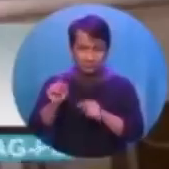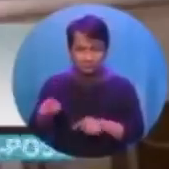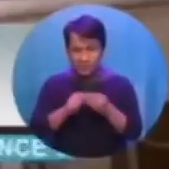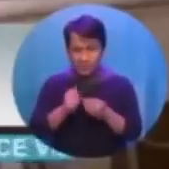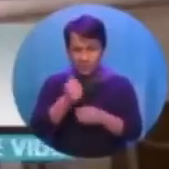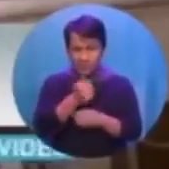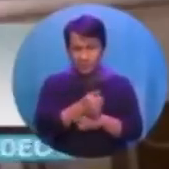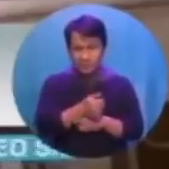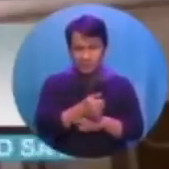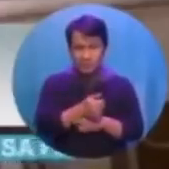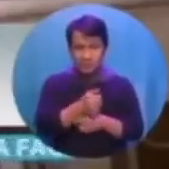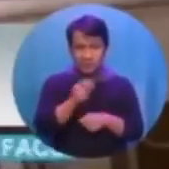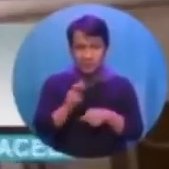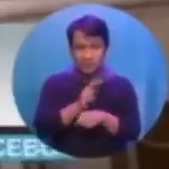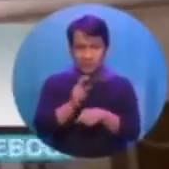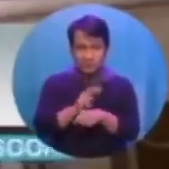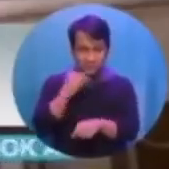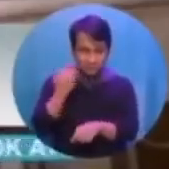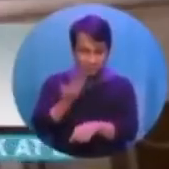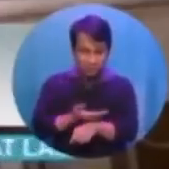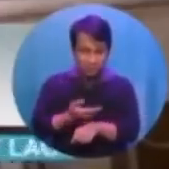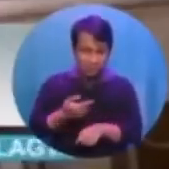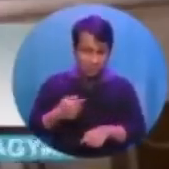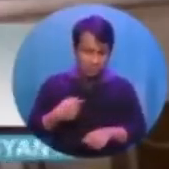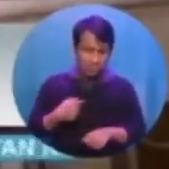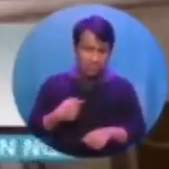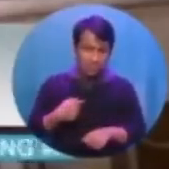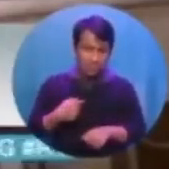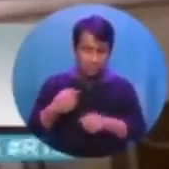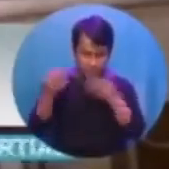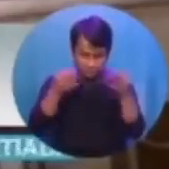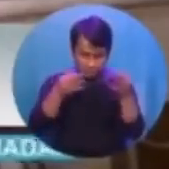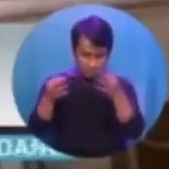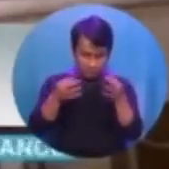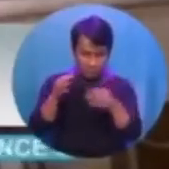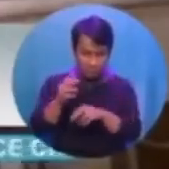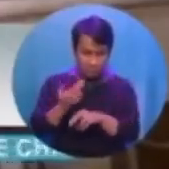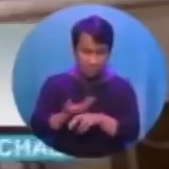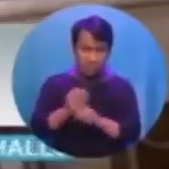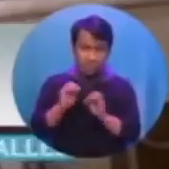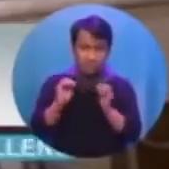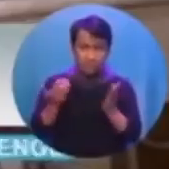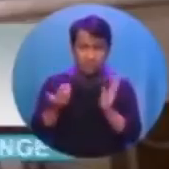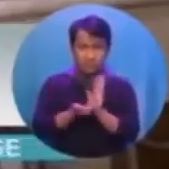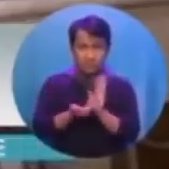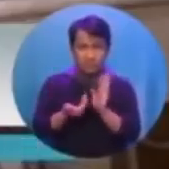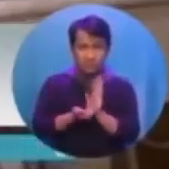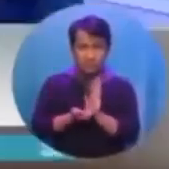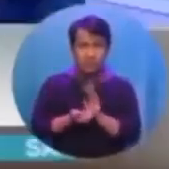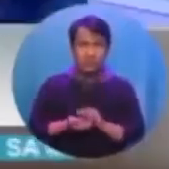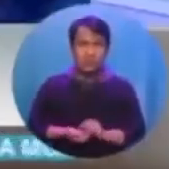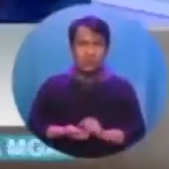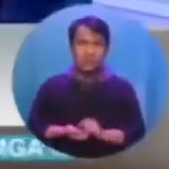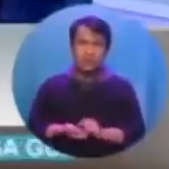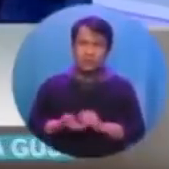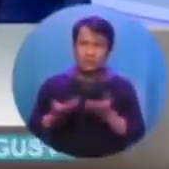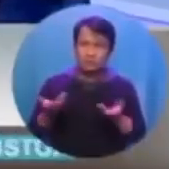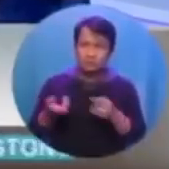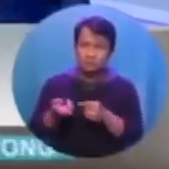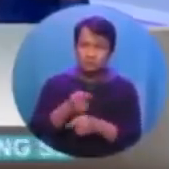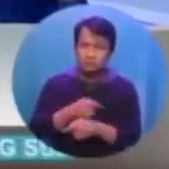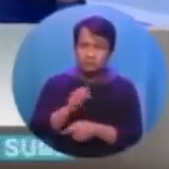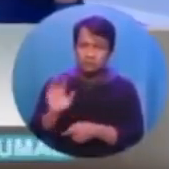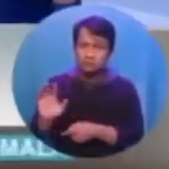na nagagamit yung anak ko, pero wala naman silang ebidensya, Idol. Okay. So, saan galing po